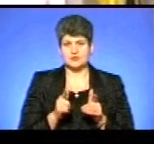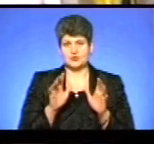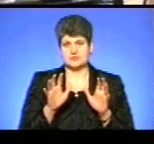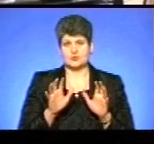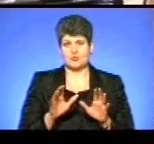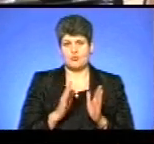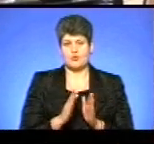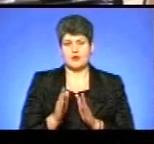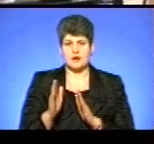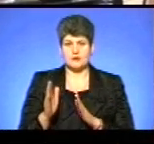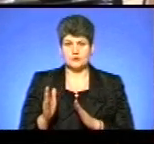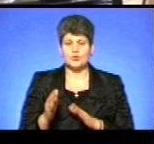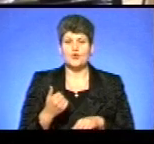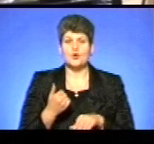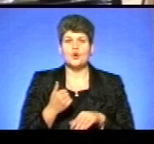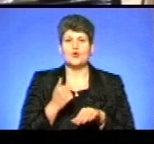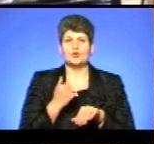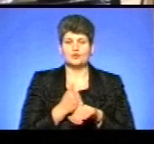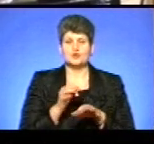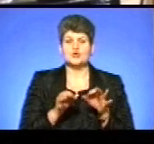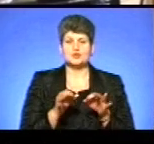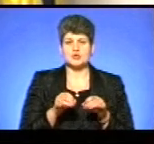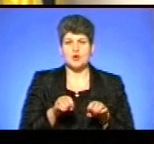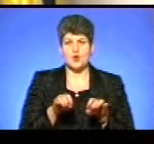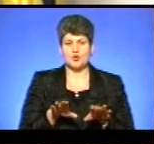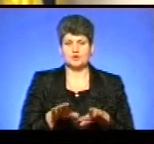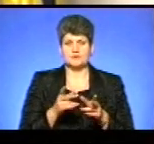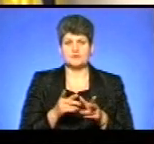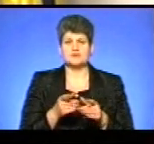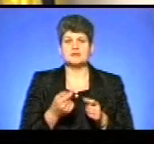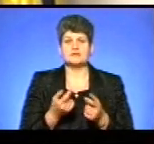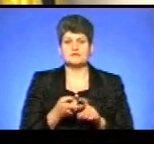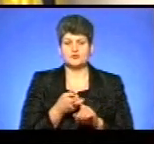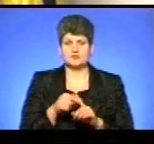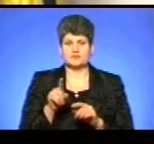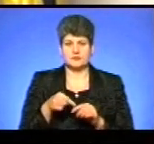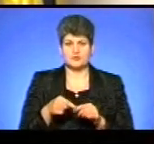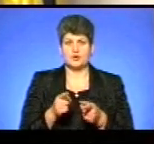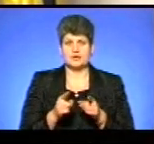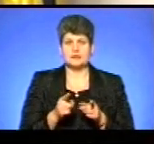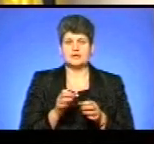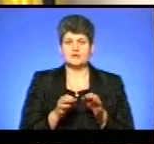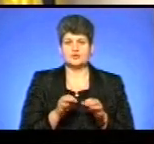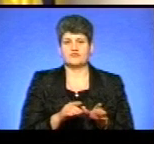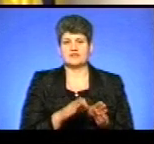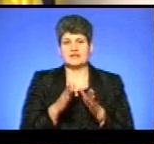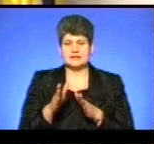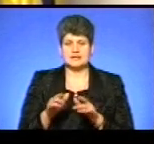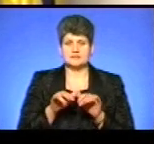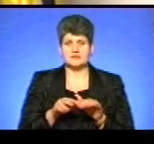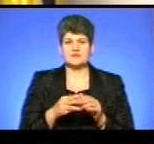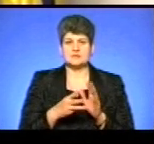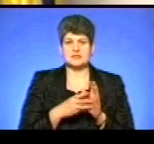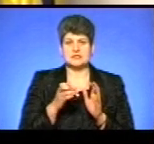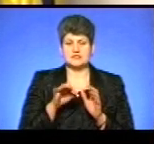порядку. Головуючий суддя Андрій Баранюк оголошує рішення. З метою витребування оригіналу землеустрою суд відкладає розгляд справи на 18